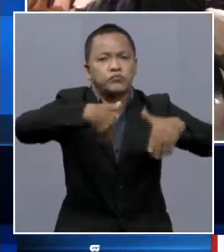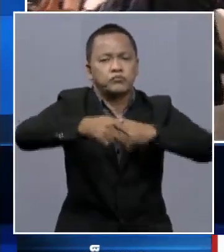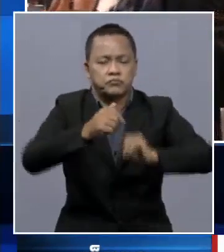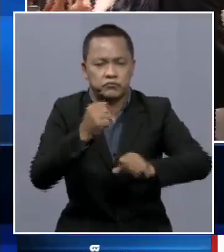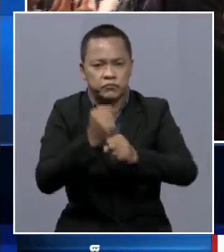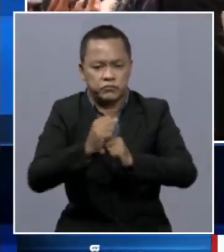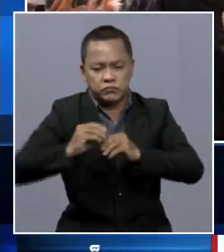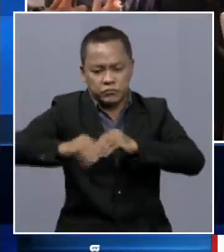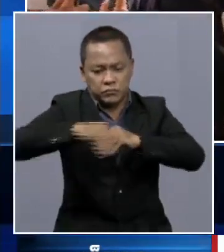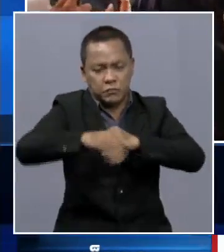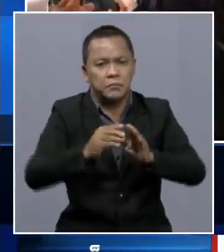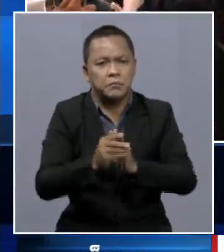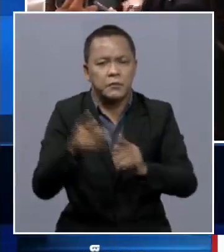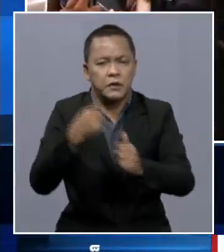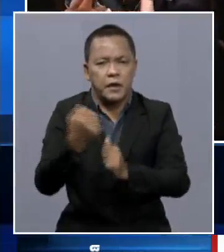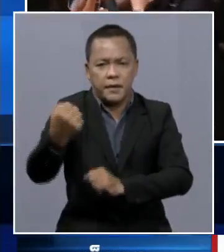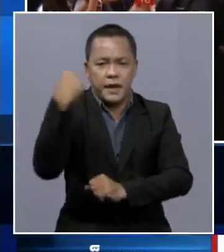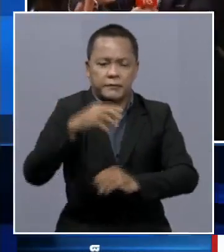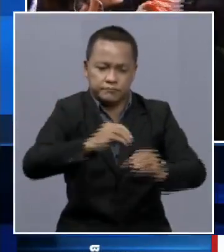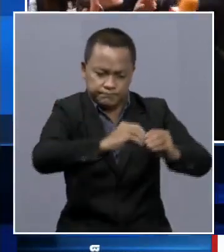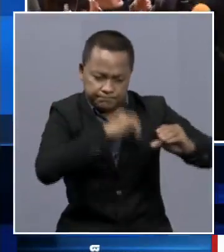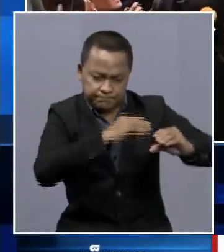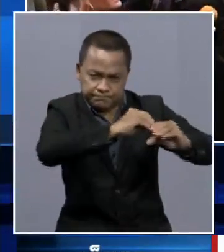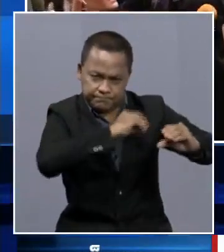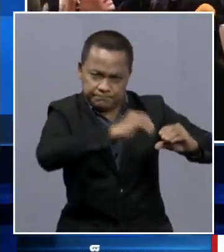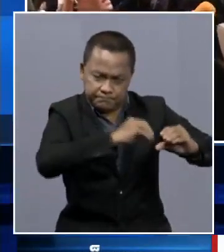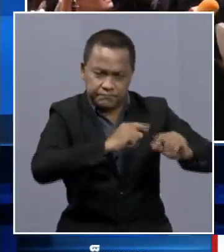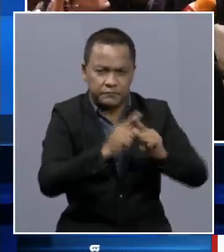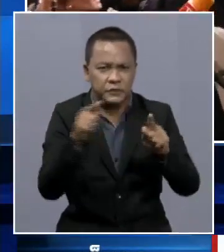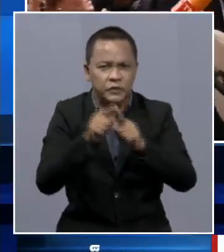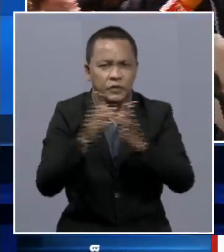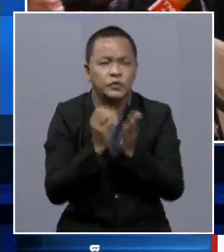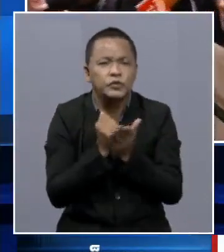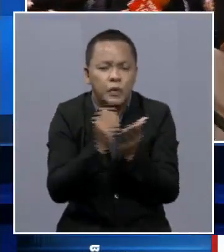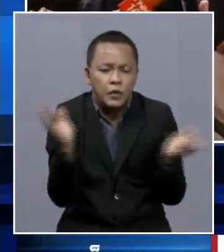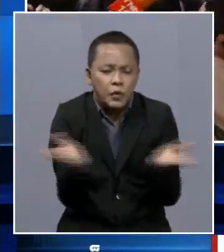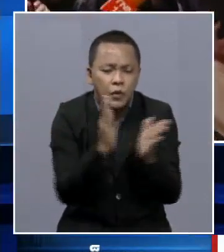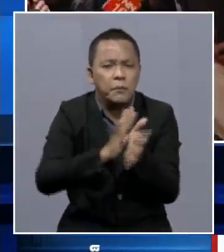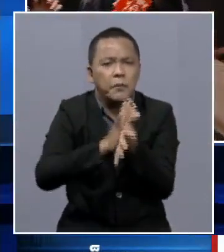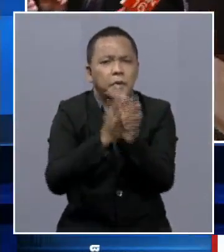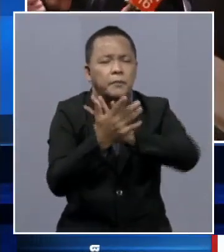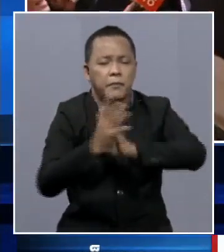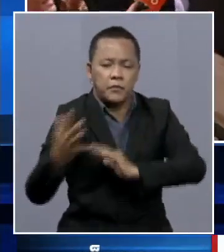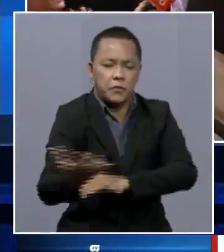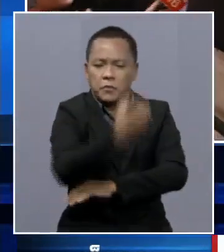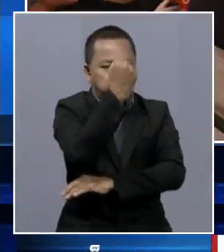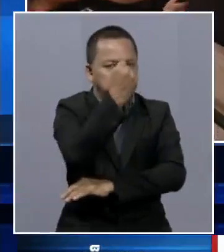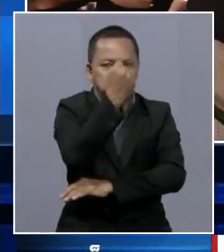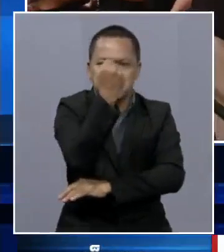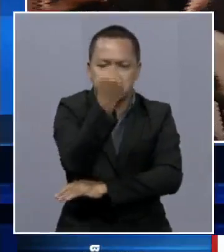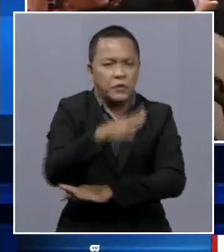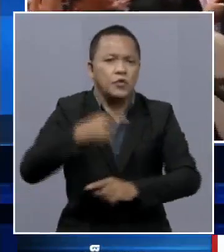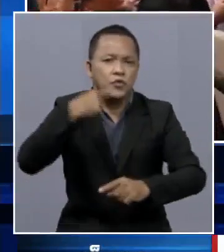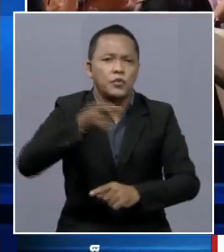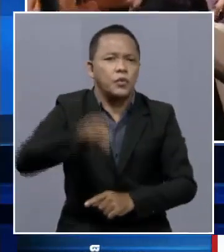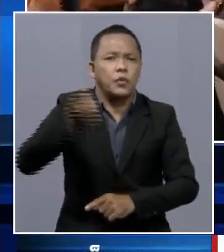เข้ามาขยาย แ่งผลประโชนจากหนาส่นกลางจึงทำให้กระแสการสนบสนุนการปฏิวัตรรัฐปหารไม่เคยหมดไปจ